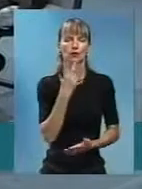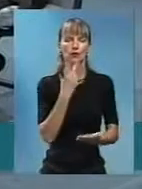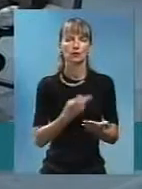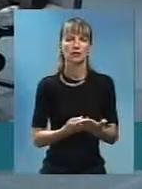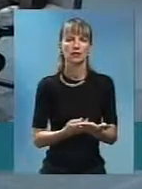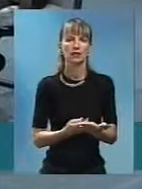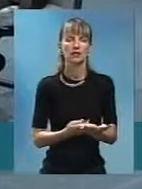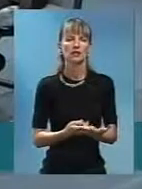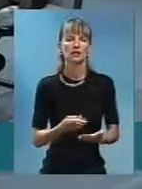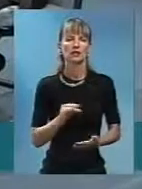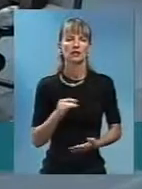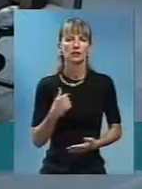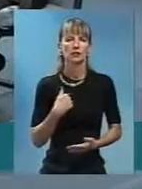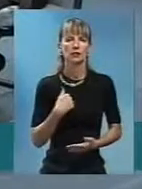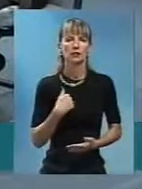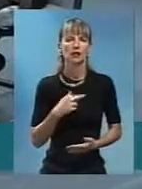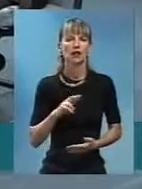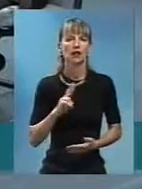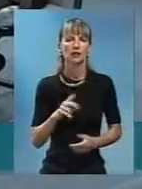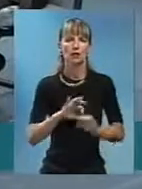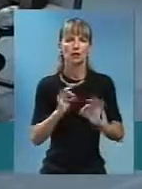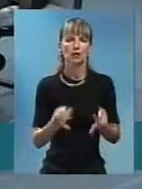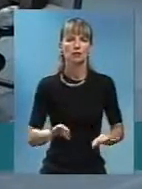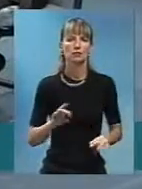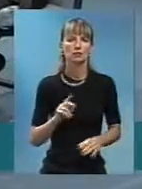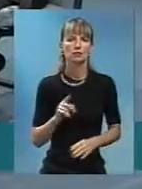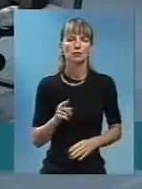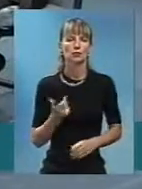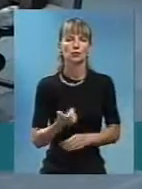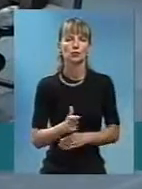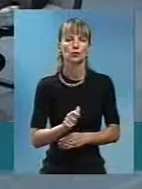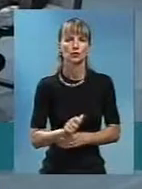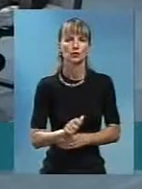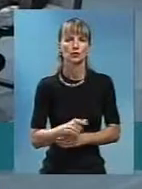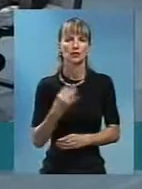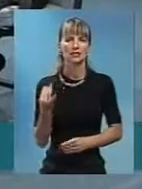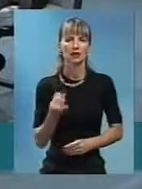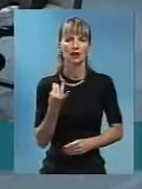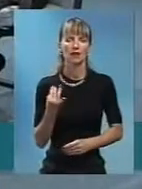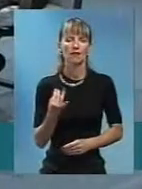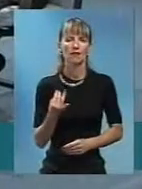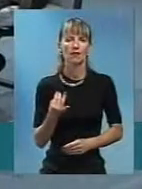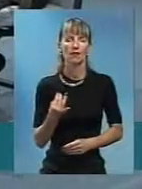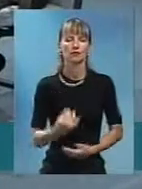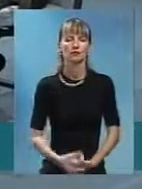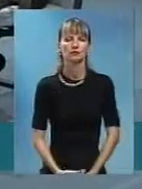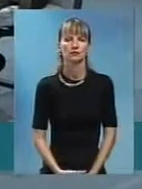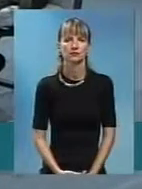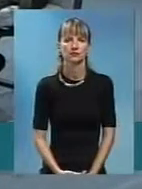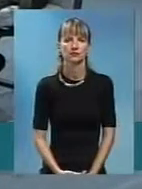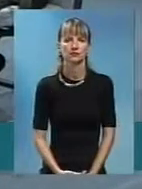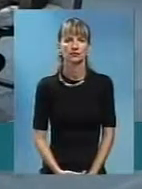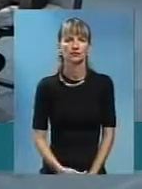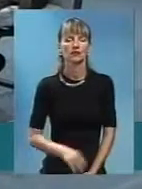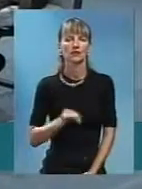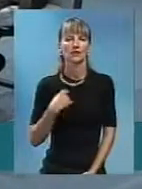представлені. Ось. Мені, звичайно, як митцю, це було б дуже-дуже цікаво. І